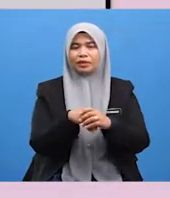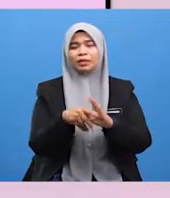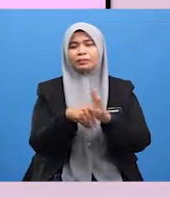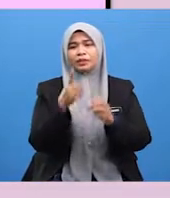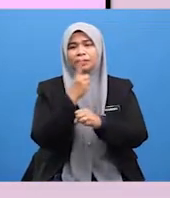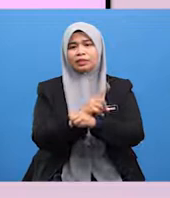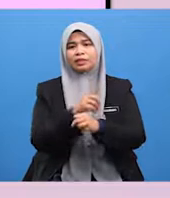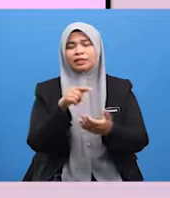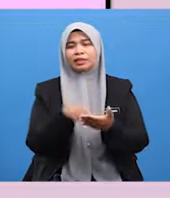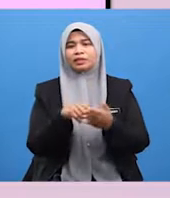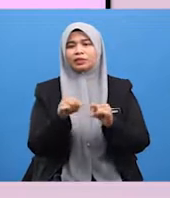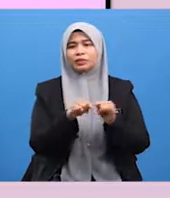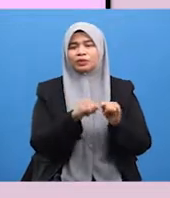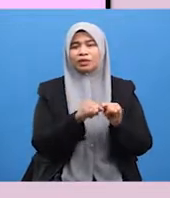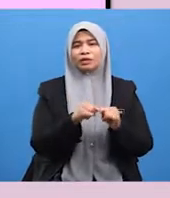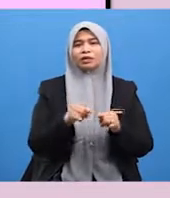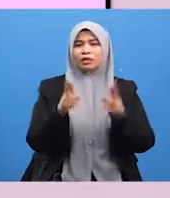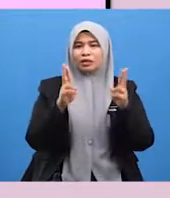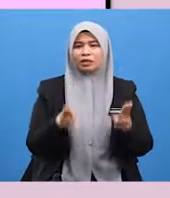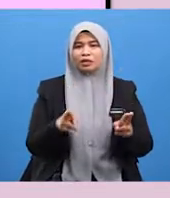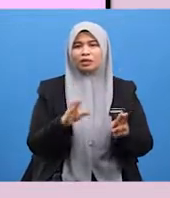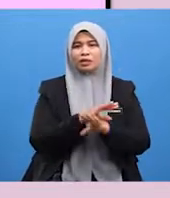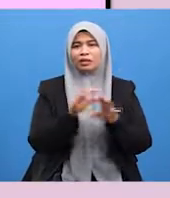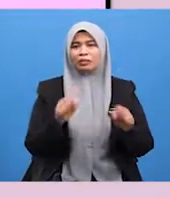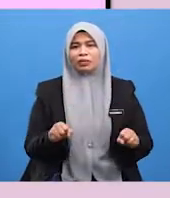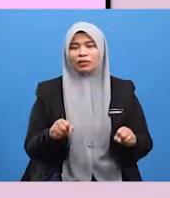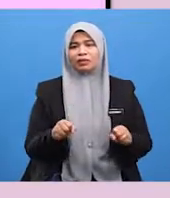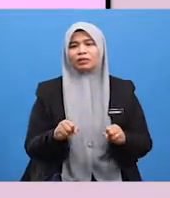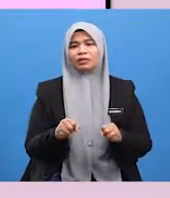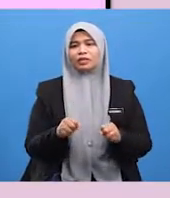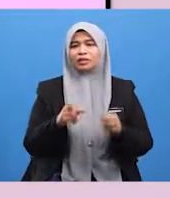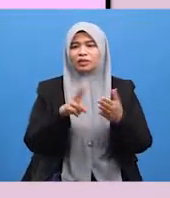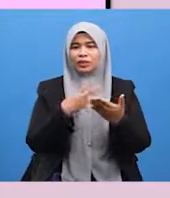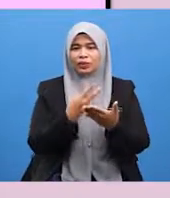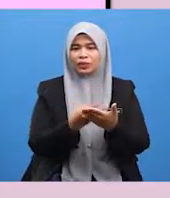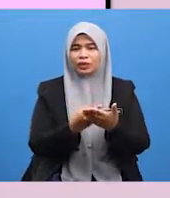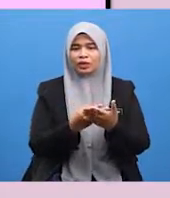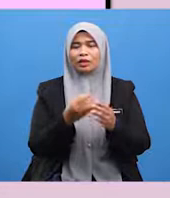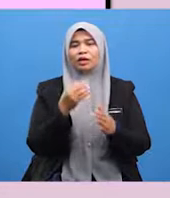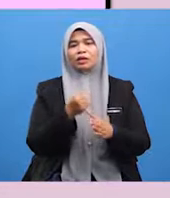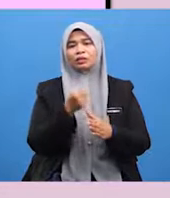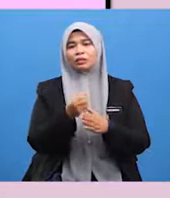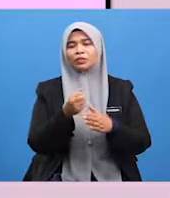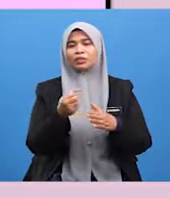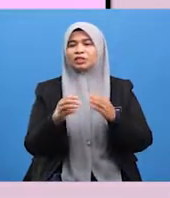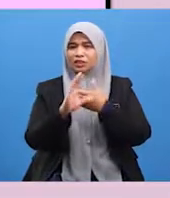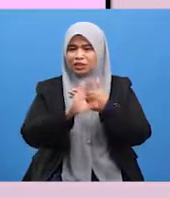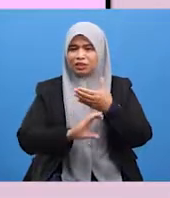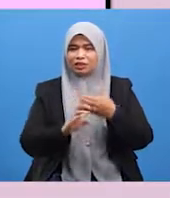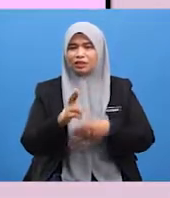rakyat tidak boleh menitikkan darjat raja ke bumi, iaitu membunuh atau mencederakan